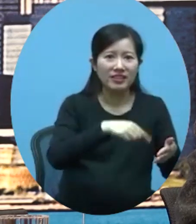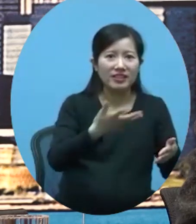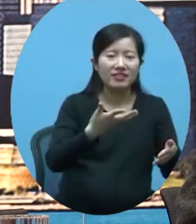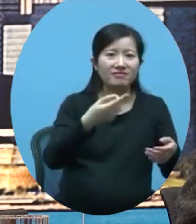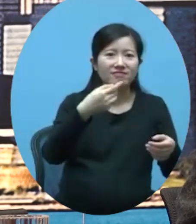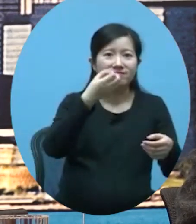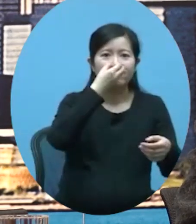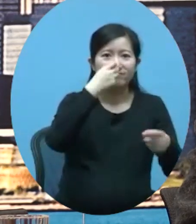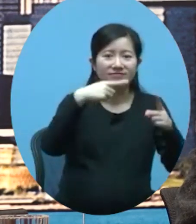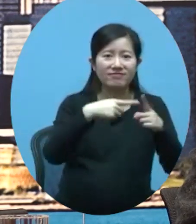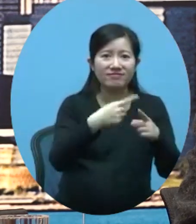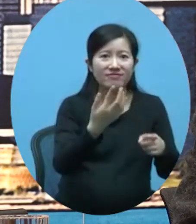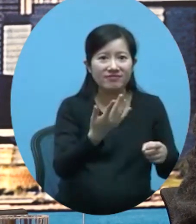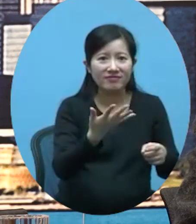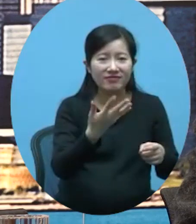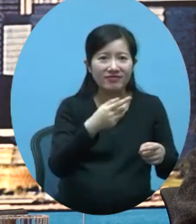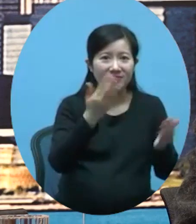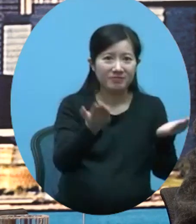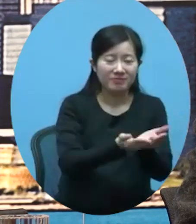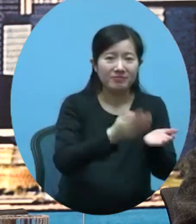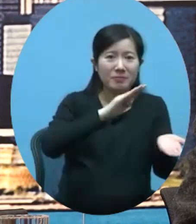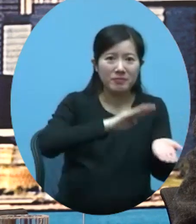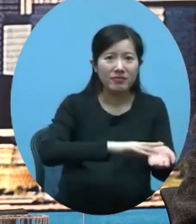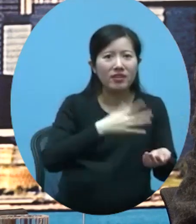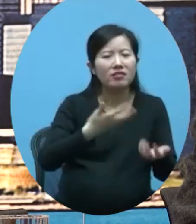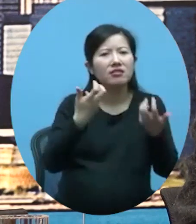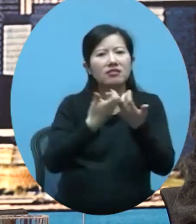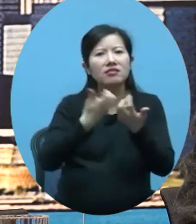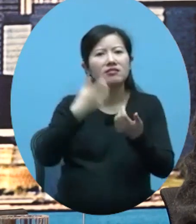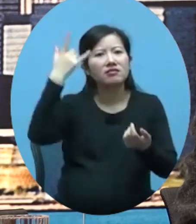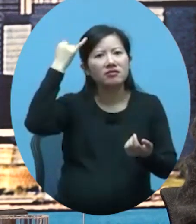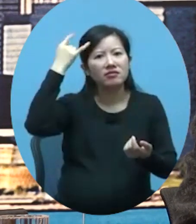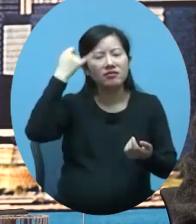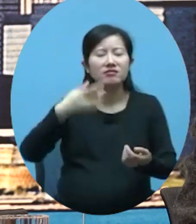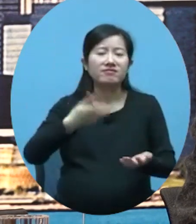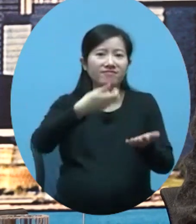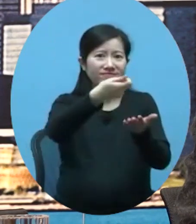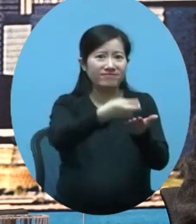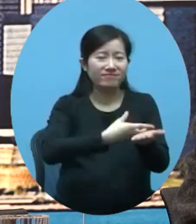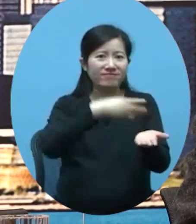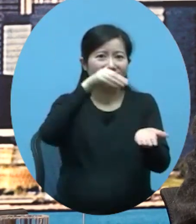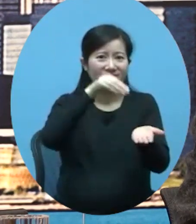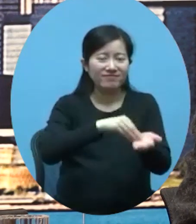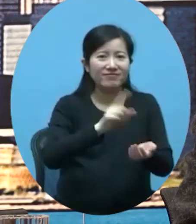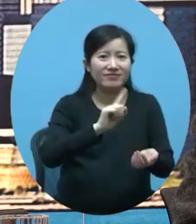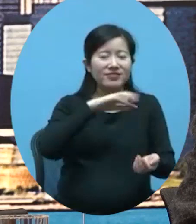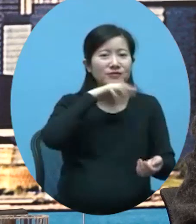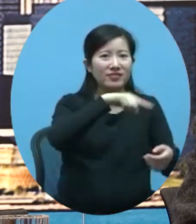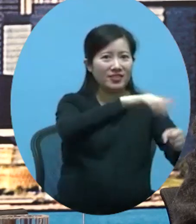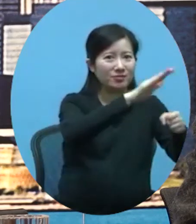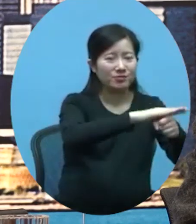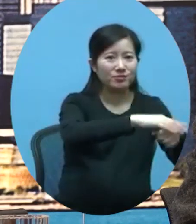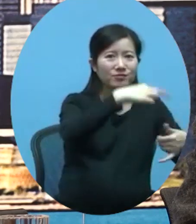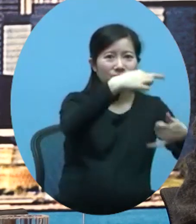香港人我現在沒有一個最新的數字在手上但是我想說的都是說原則就是如果在那裡當地已經測試了